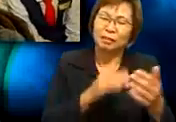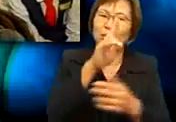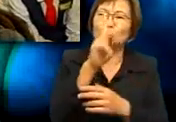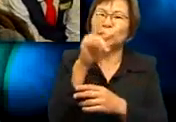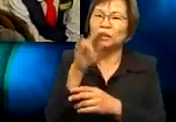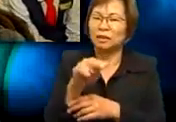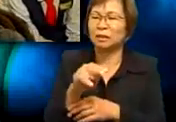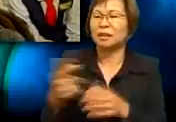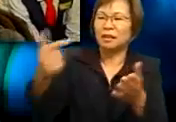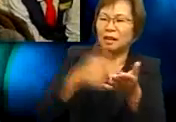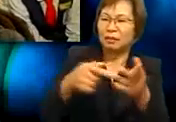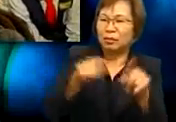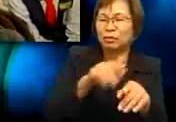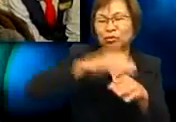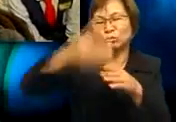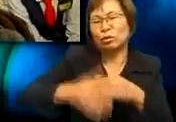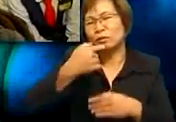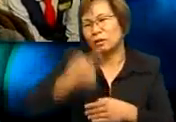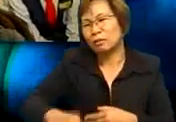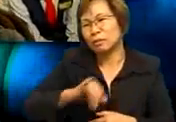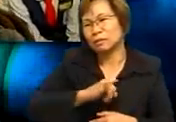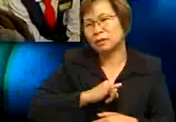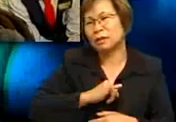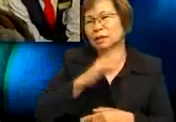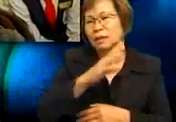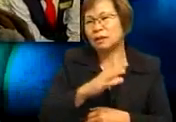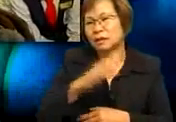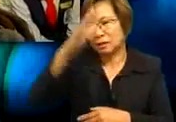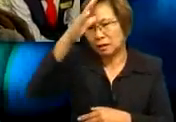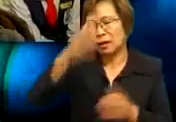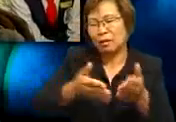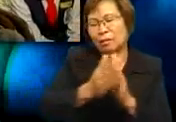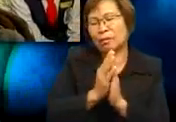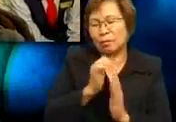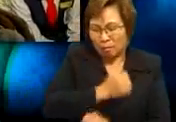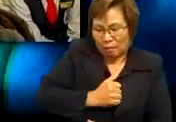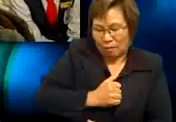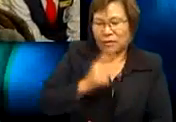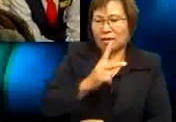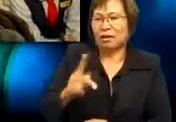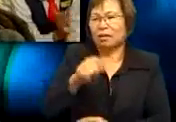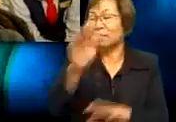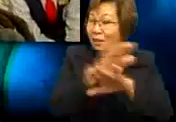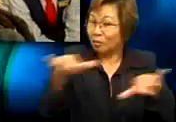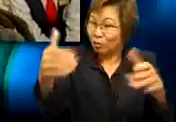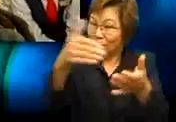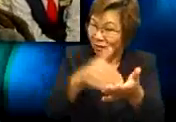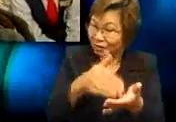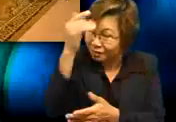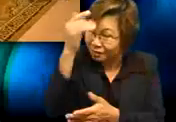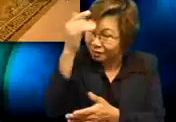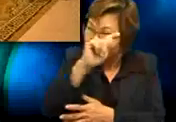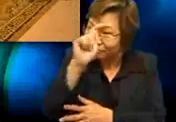Tak apalah je. Lagipun dah lama dah saya dengan ayah saya dah maafkan awak. Tapi jangan buat cerita lagi